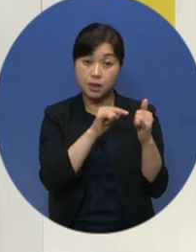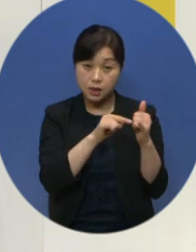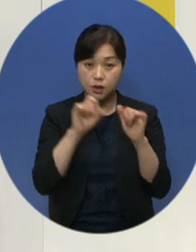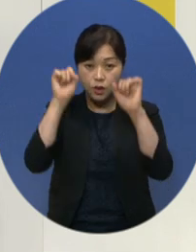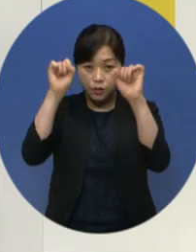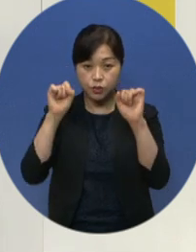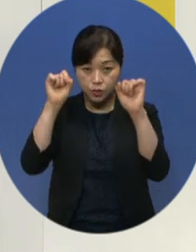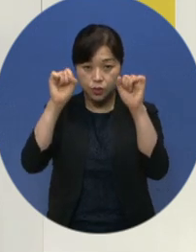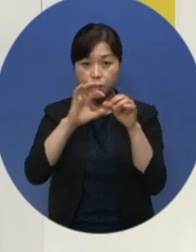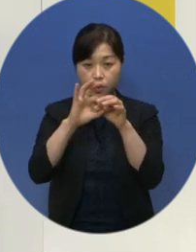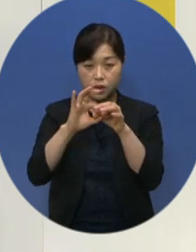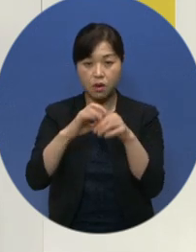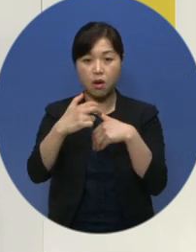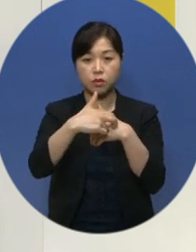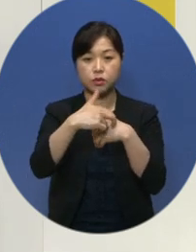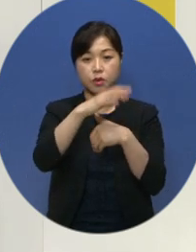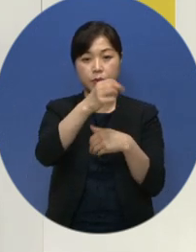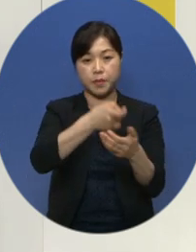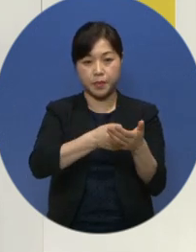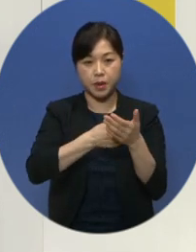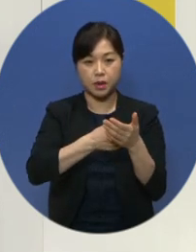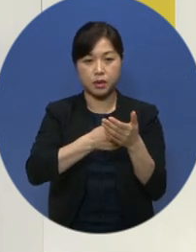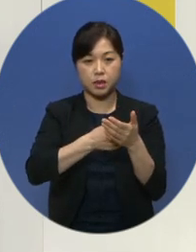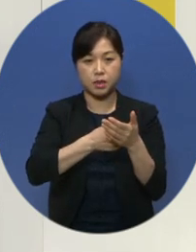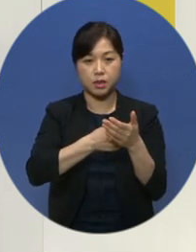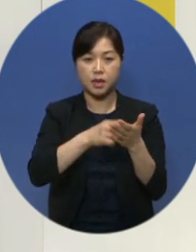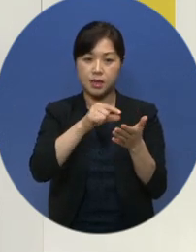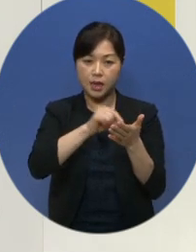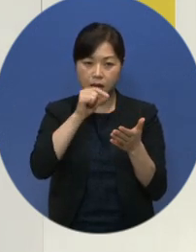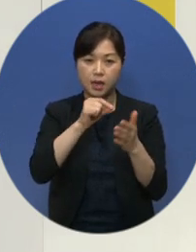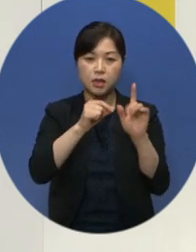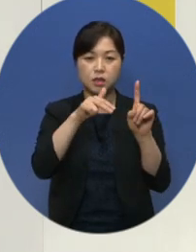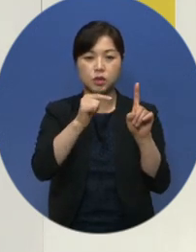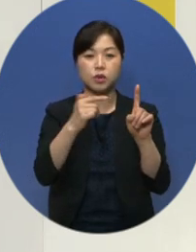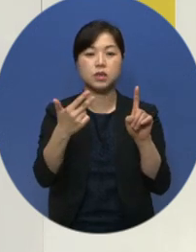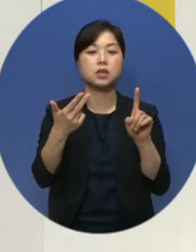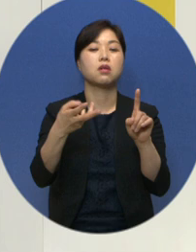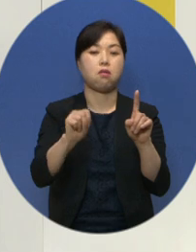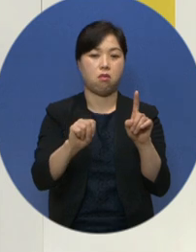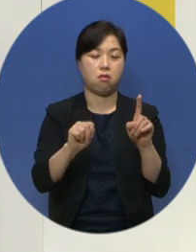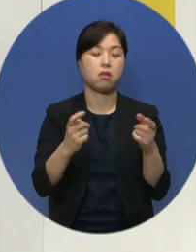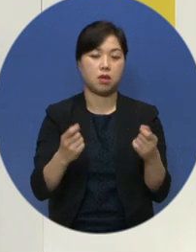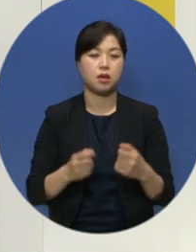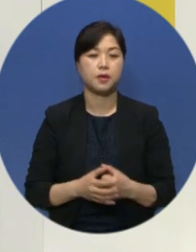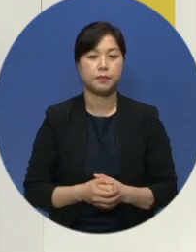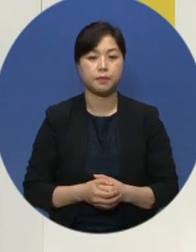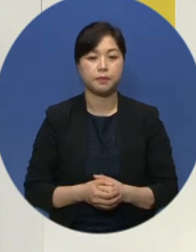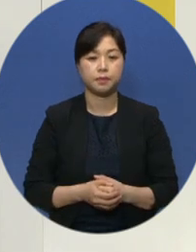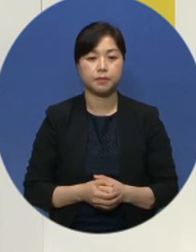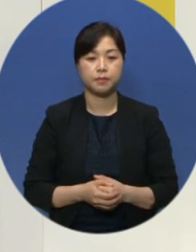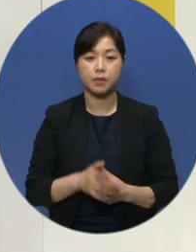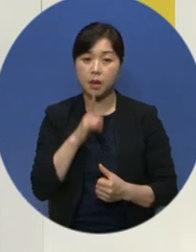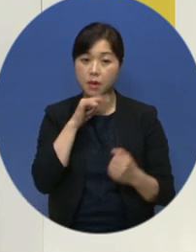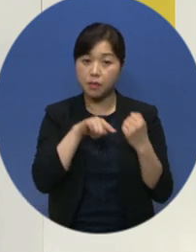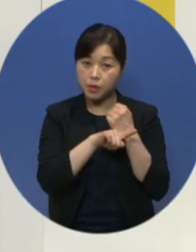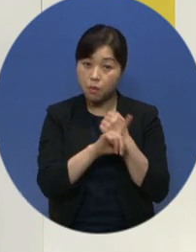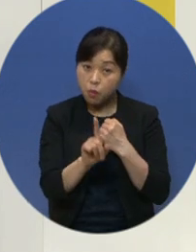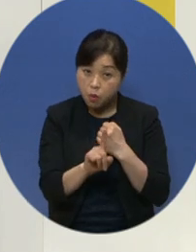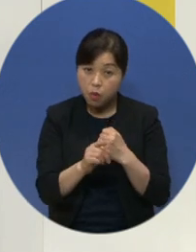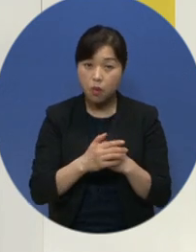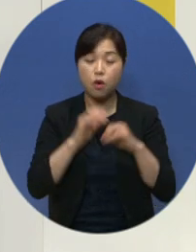의료비 절감 이영 관한 1조 7천억 정도 된다고 나와 있어요 그래서 그것은 무슨 말이냐면 은